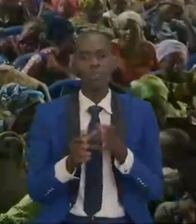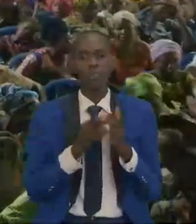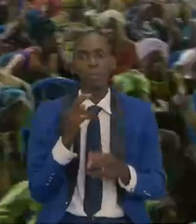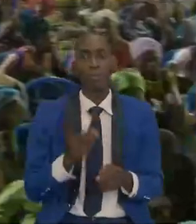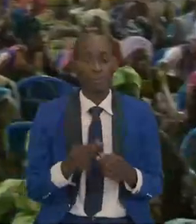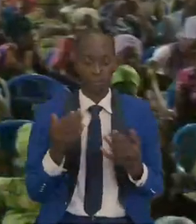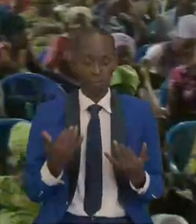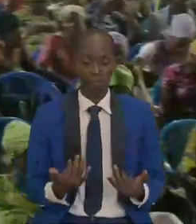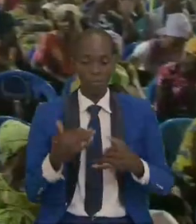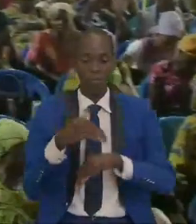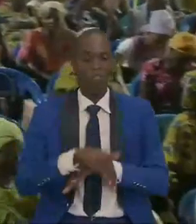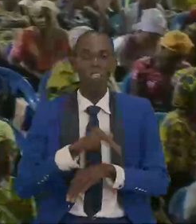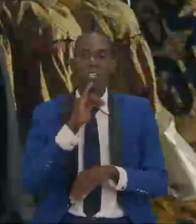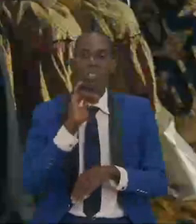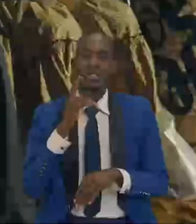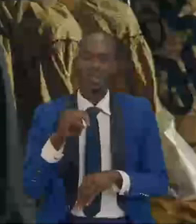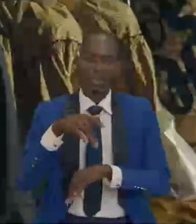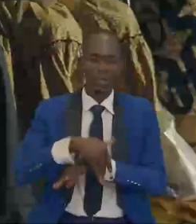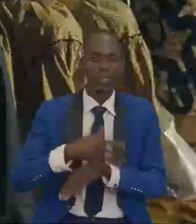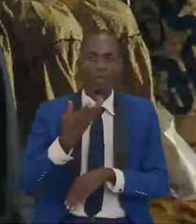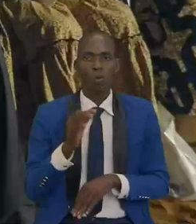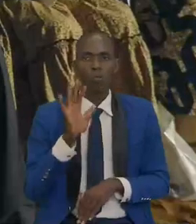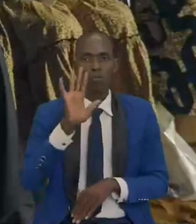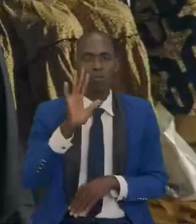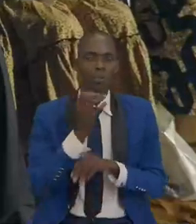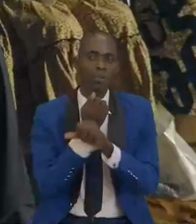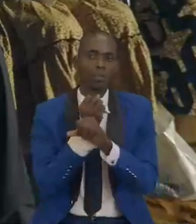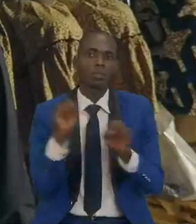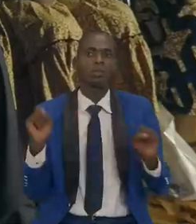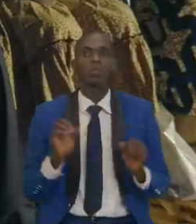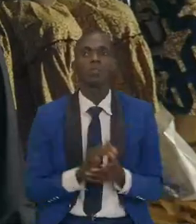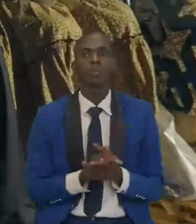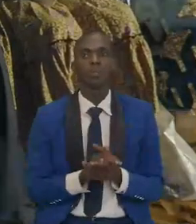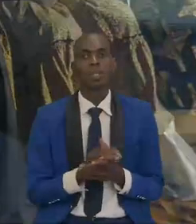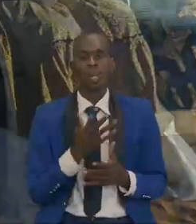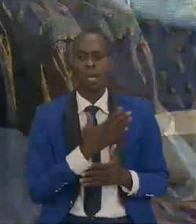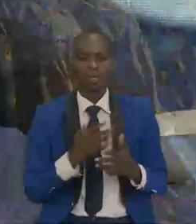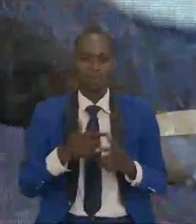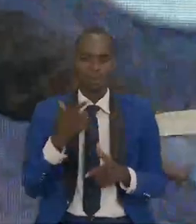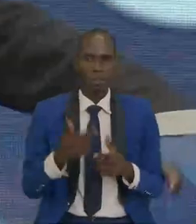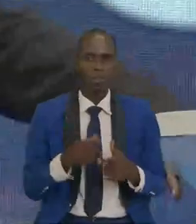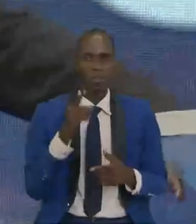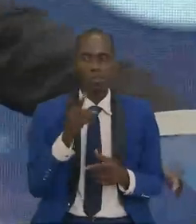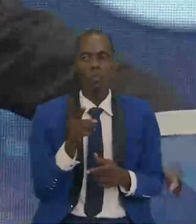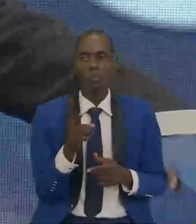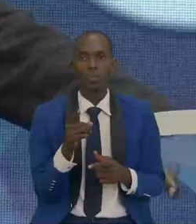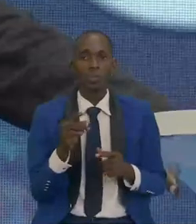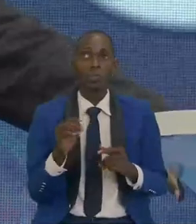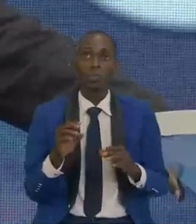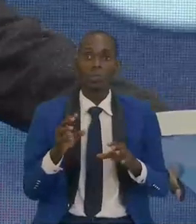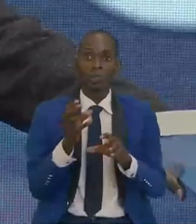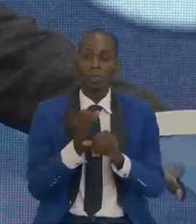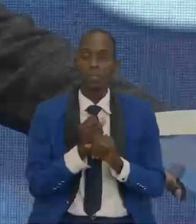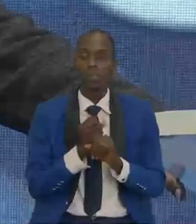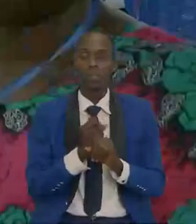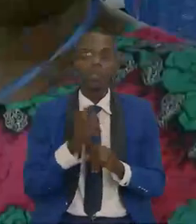Le salut viendra à toi. Ce soir, c'est la soirée de votre salut.